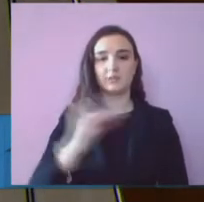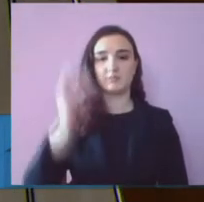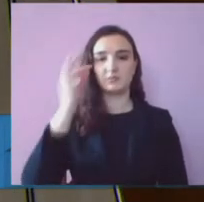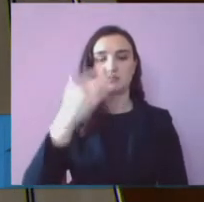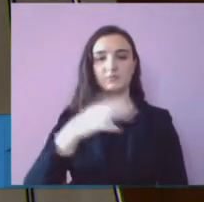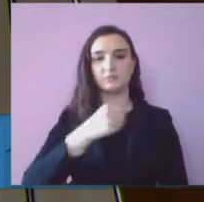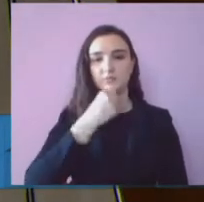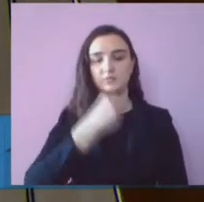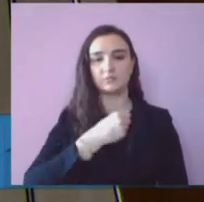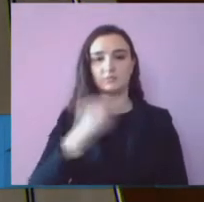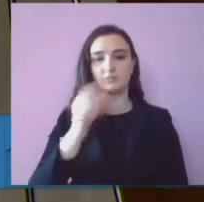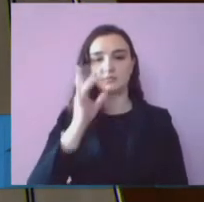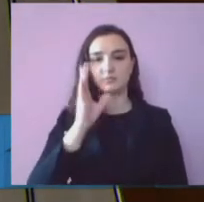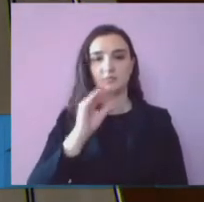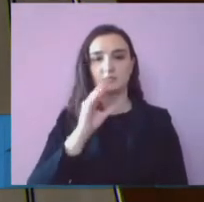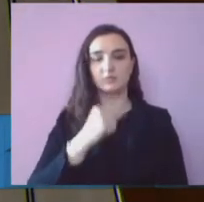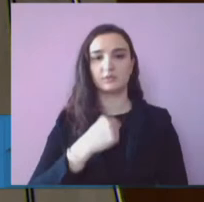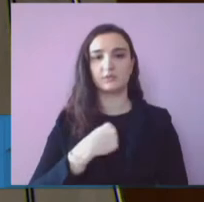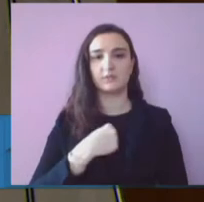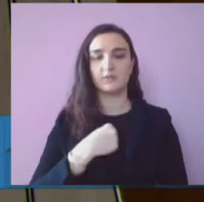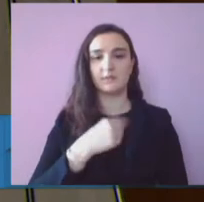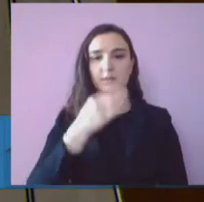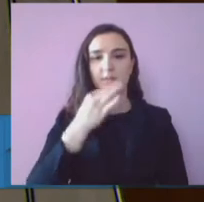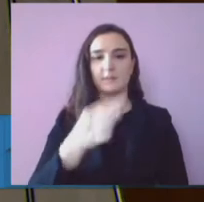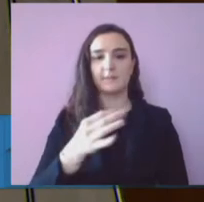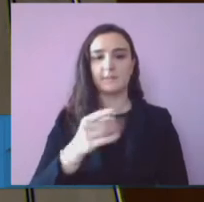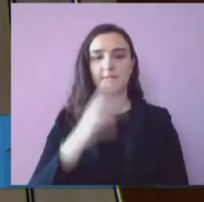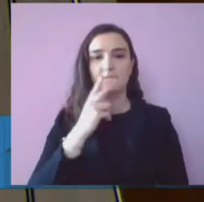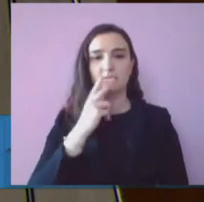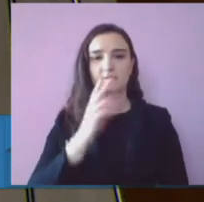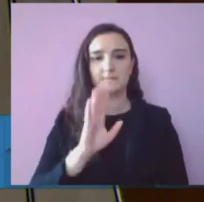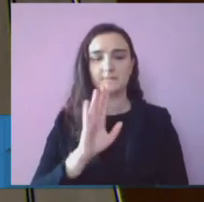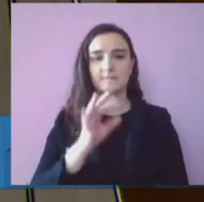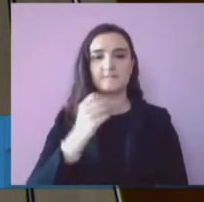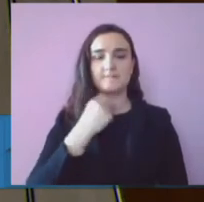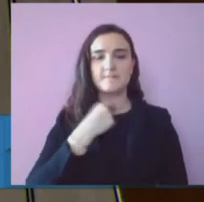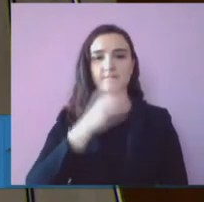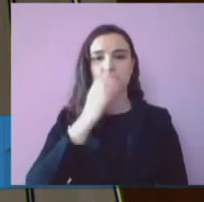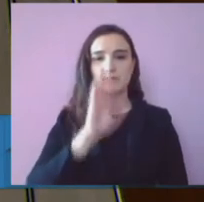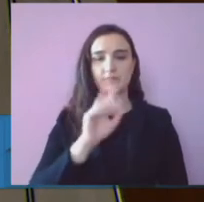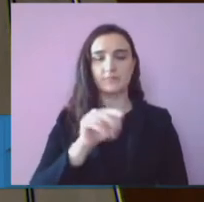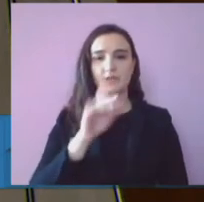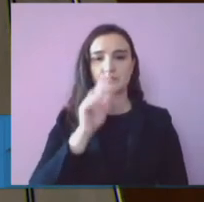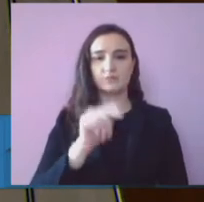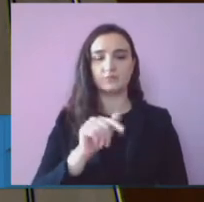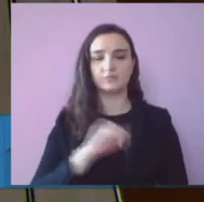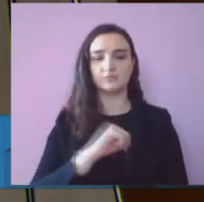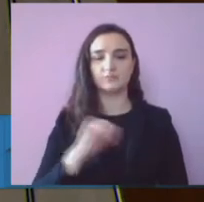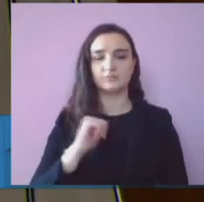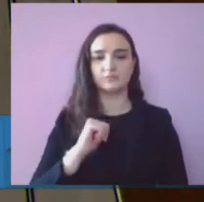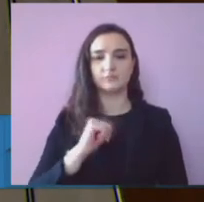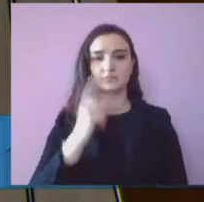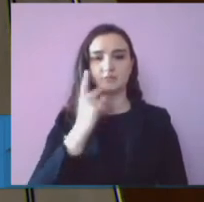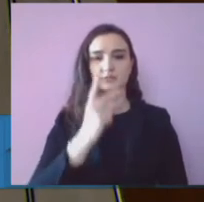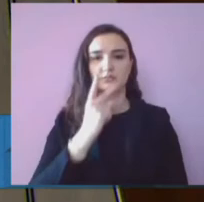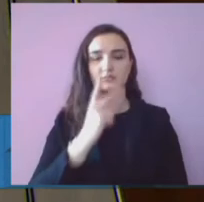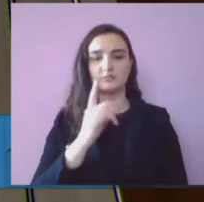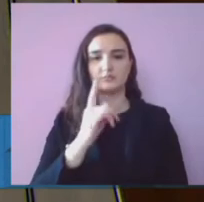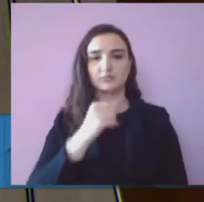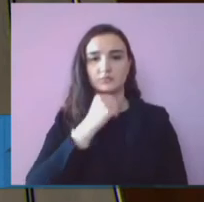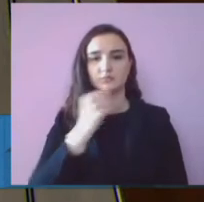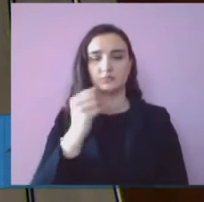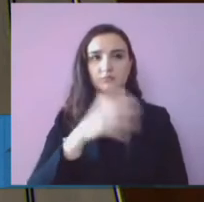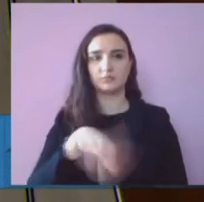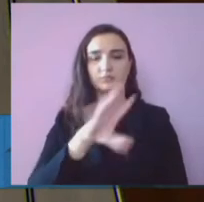მოზარდობის ასაკში, როდესაც ვეუბნებით არ მოწიო, არ დალიო და ამ დროს გაუთავებლად ხედავს ზრდასრულებს, რომლებიც